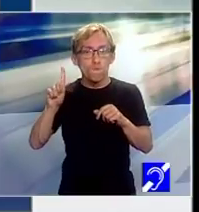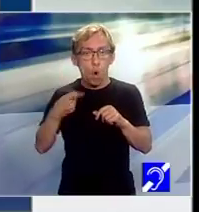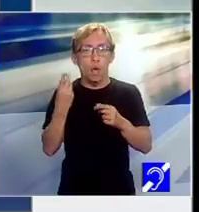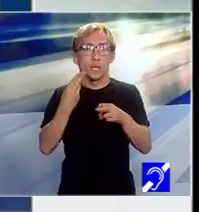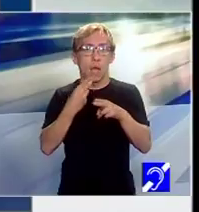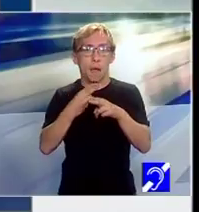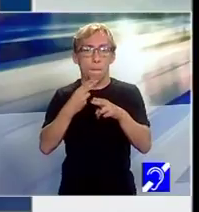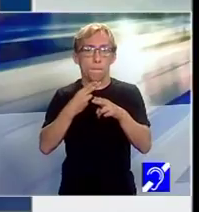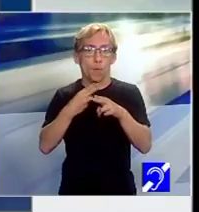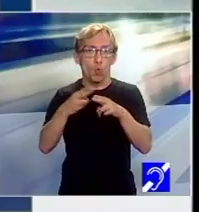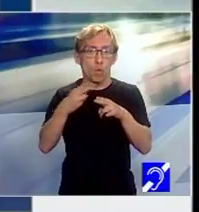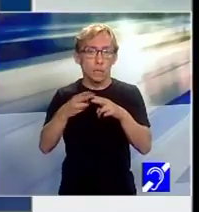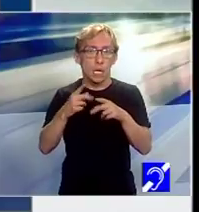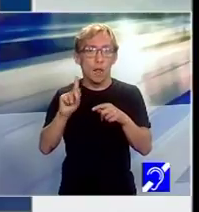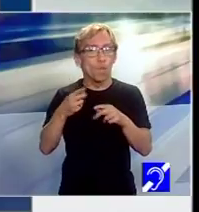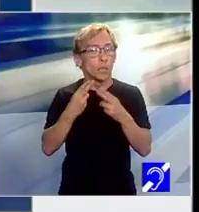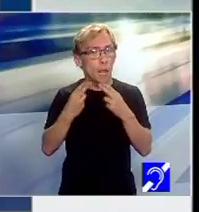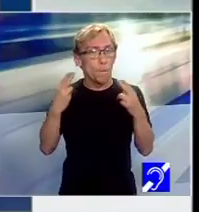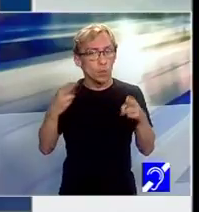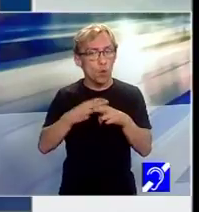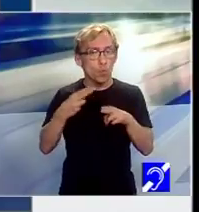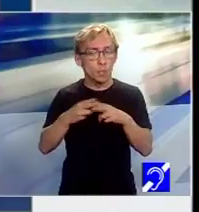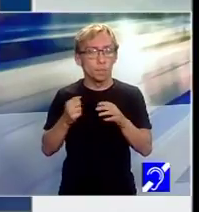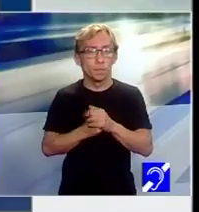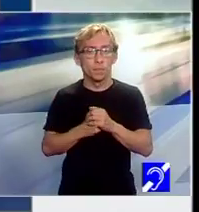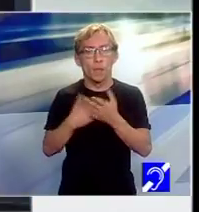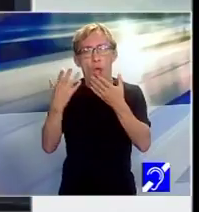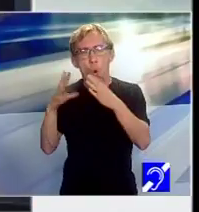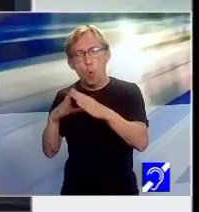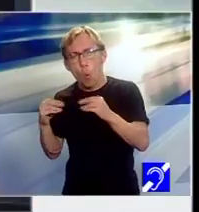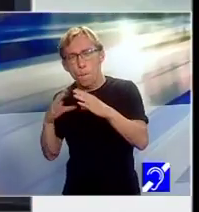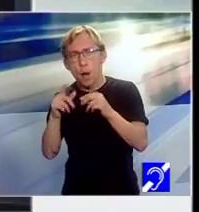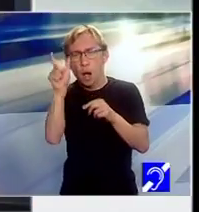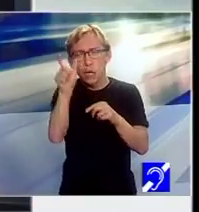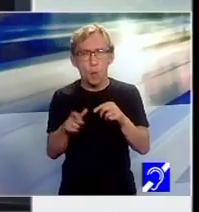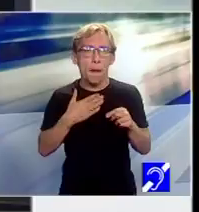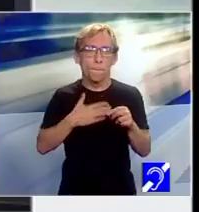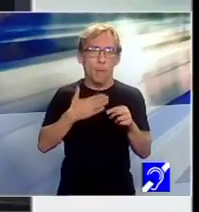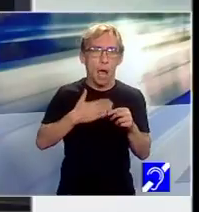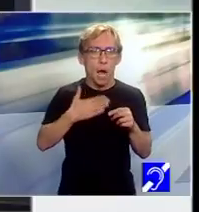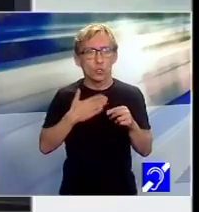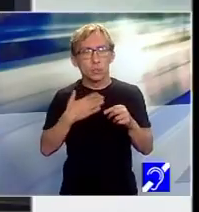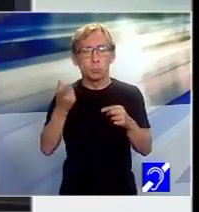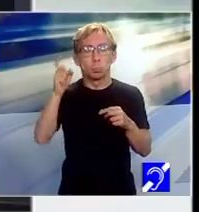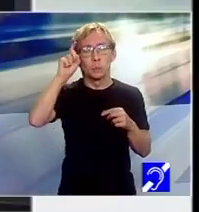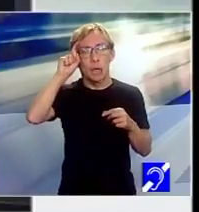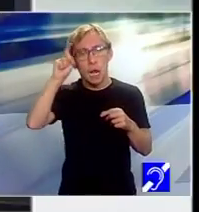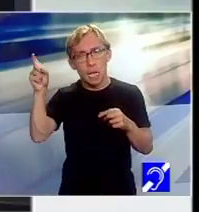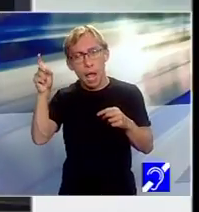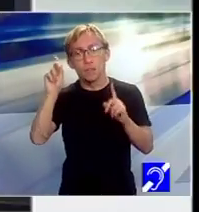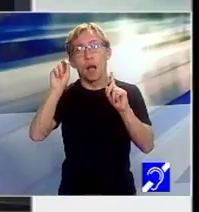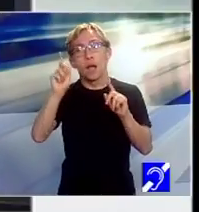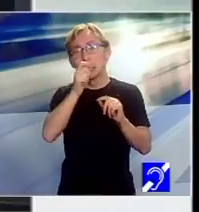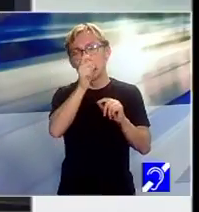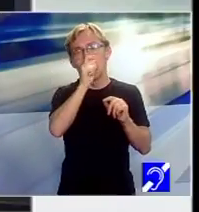dați seama, la ora actuală, știți cum e, românului îi place să creadă că se respectă legile,